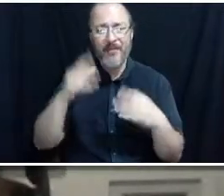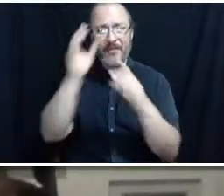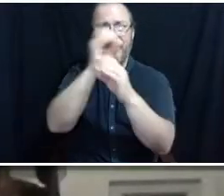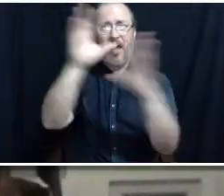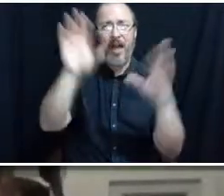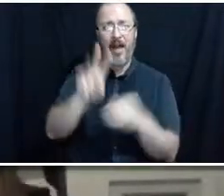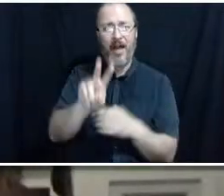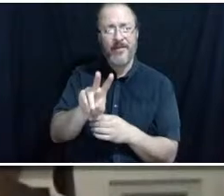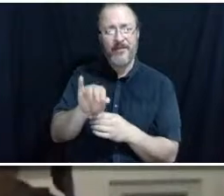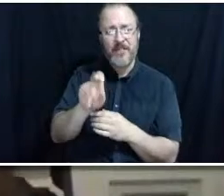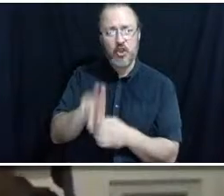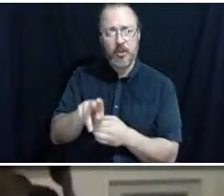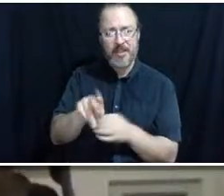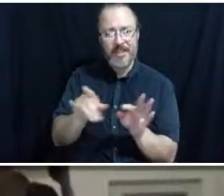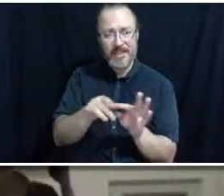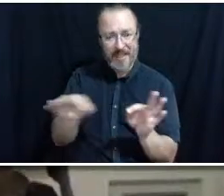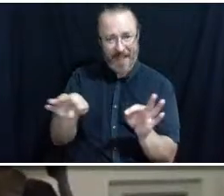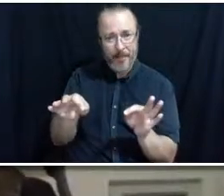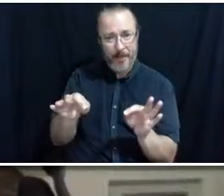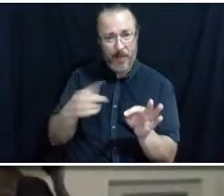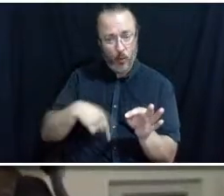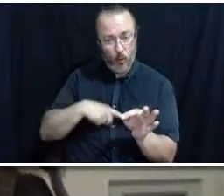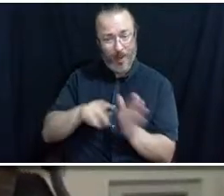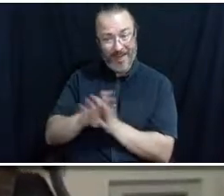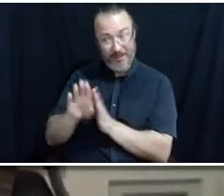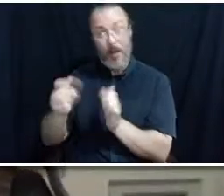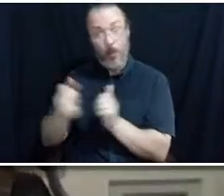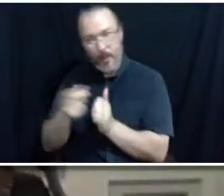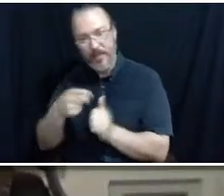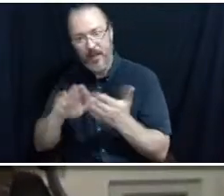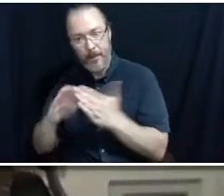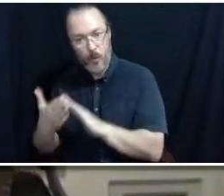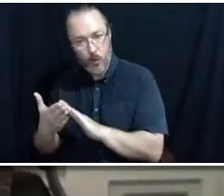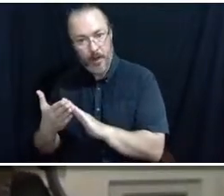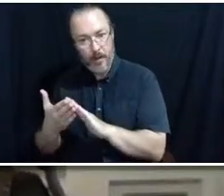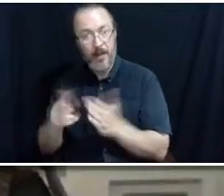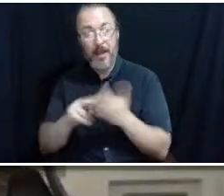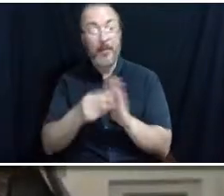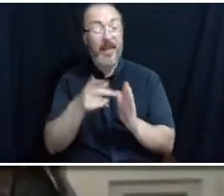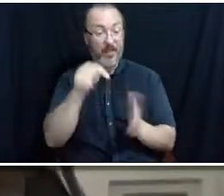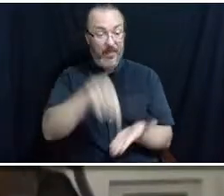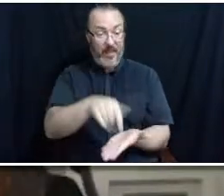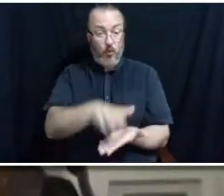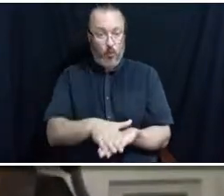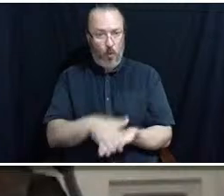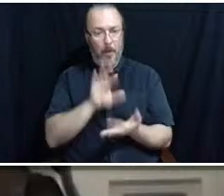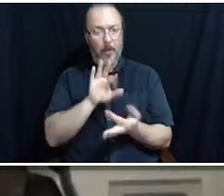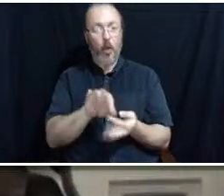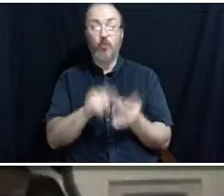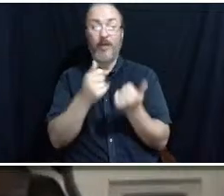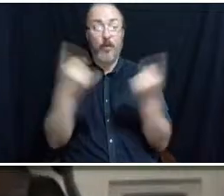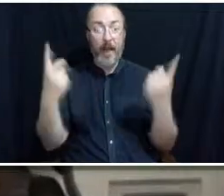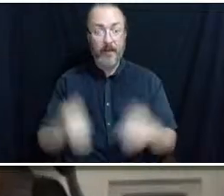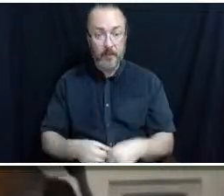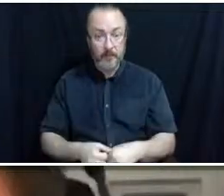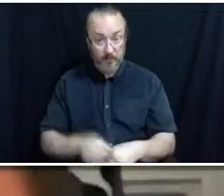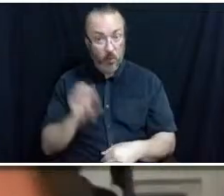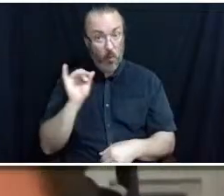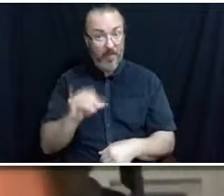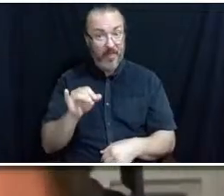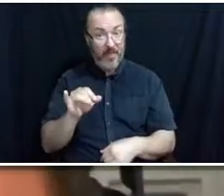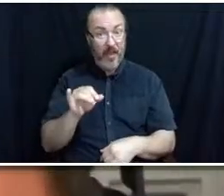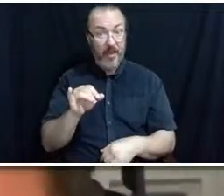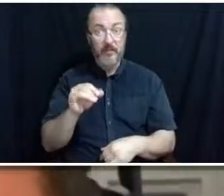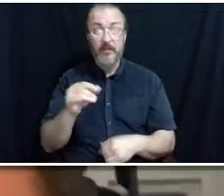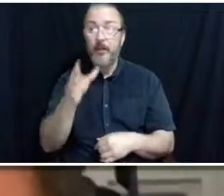d'avenir mise au point avec la communauté. Cette vision d'avenir, c'est que l'école Bérenport, c'est l'école de tous. Et nous avons mis cela au point avec